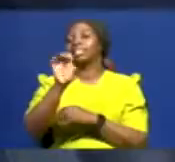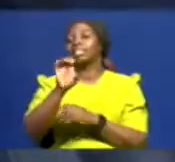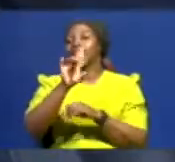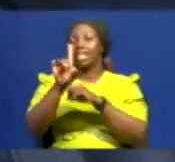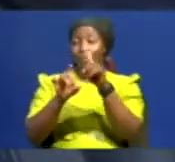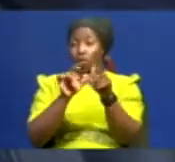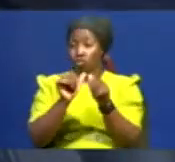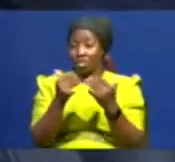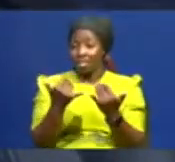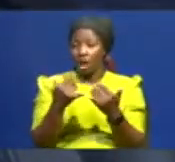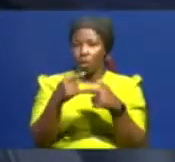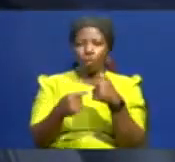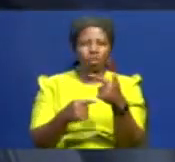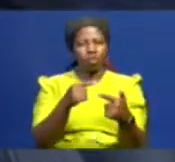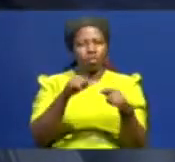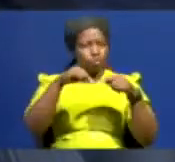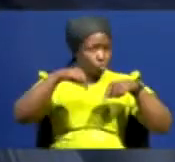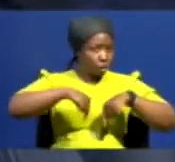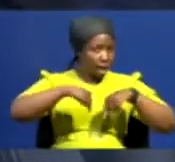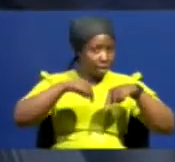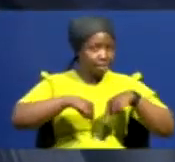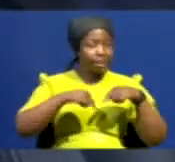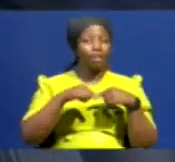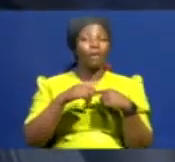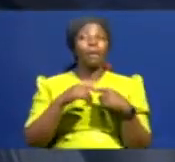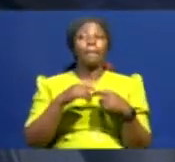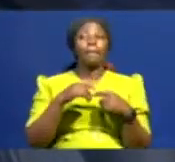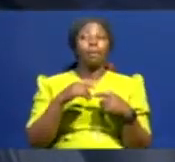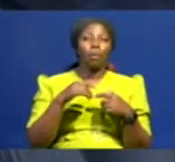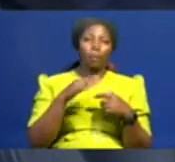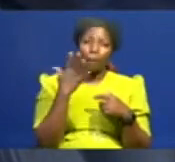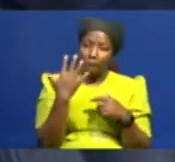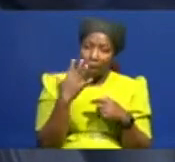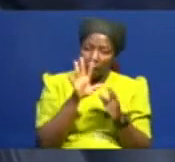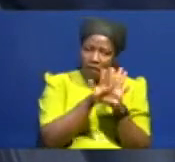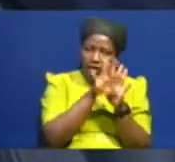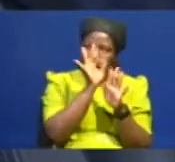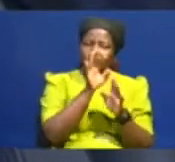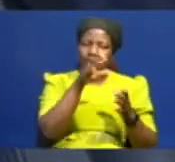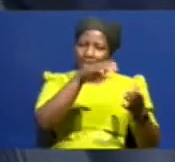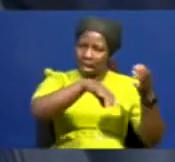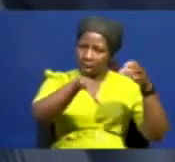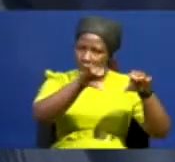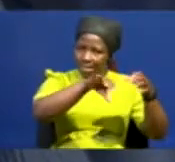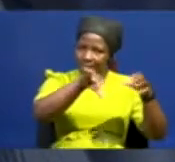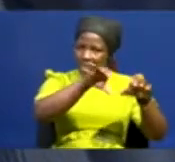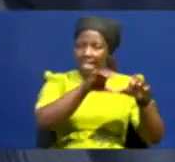unaoendelea. Today's paper we were able to find chemistry